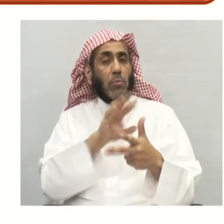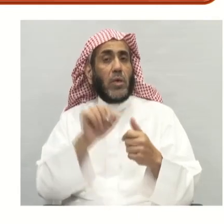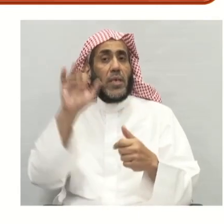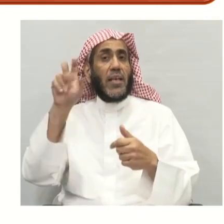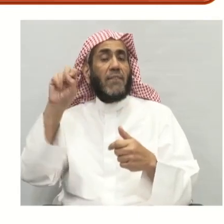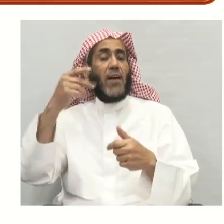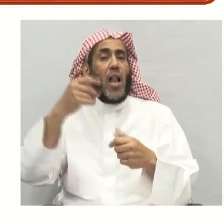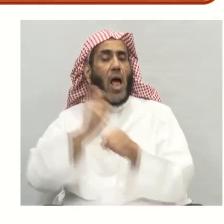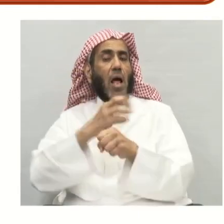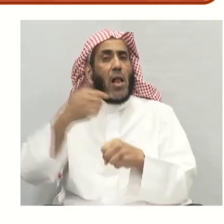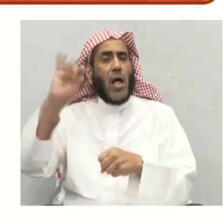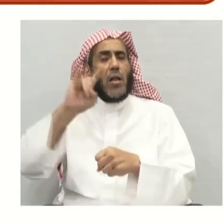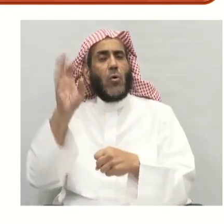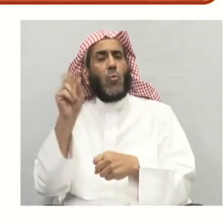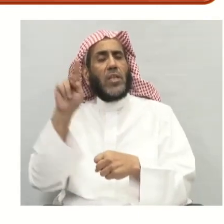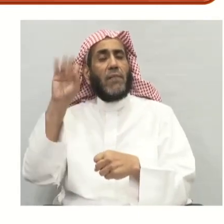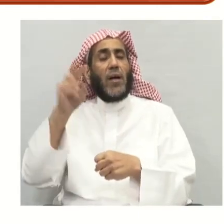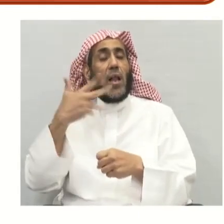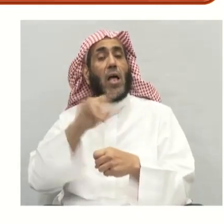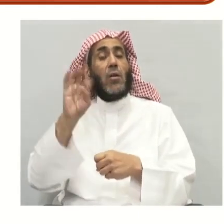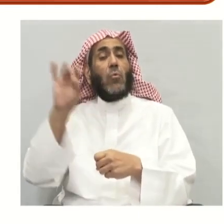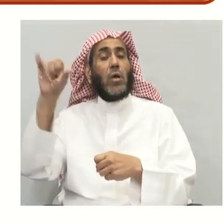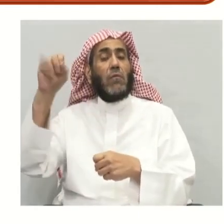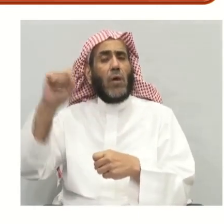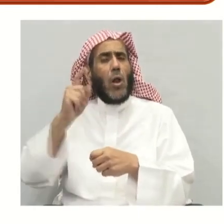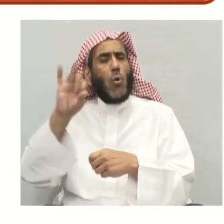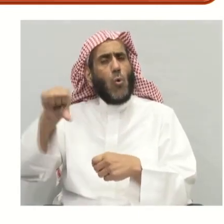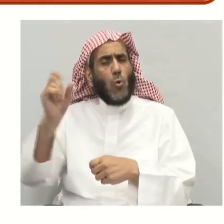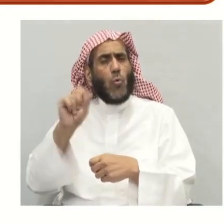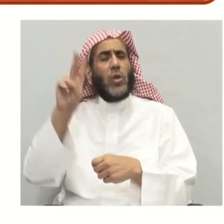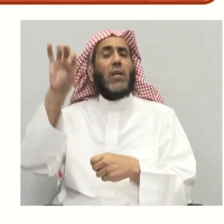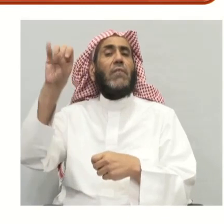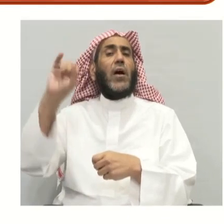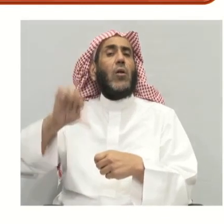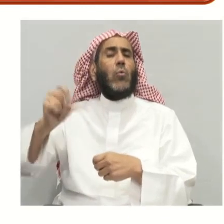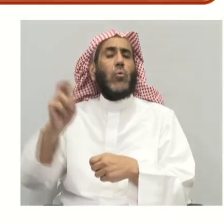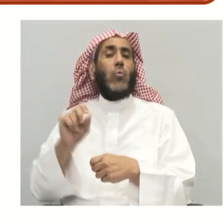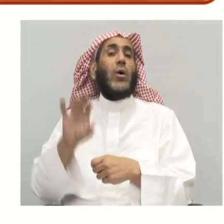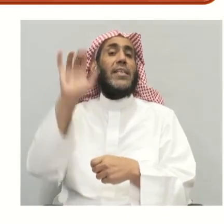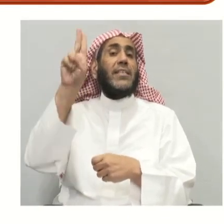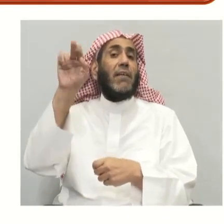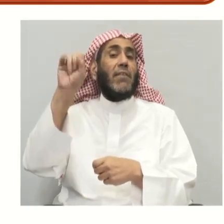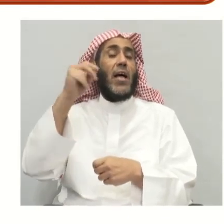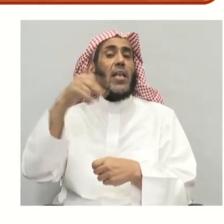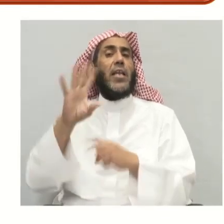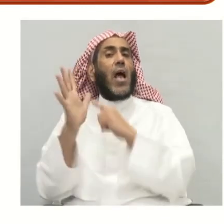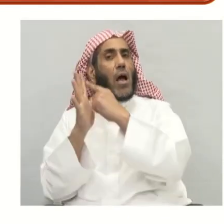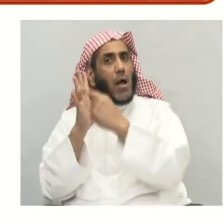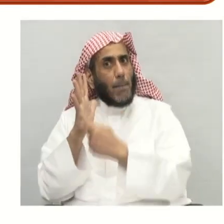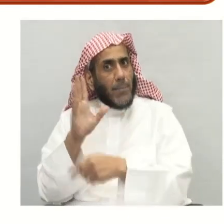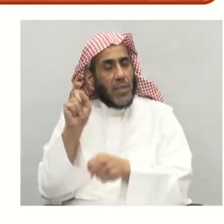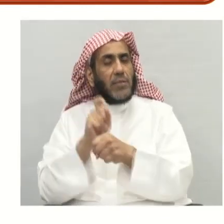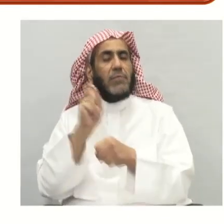يفعلان وتفعلان ويفعلون وتفعلون وتفعلين ولذلك هي خمسه افعال